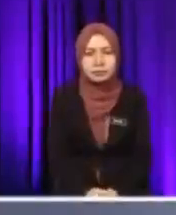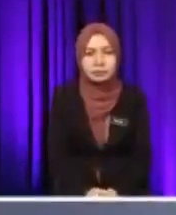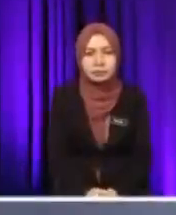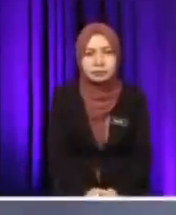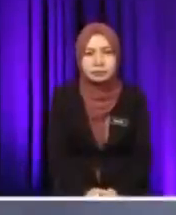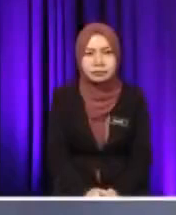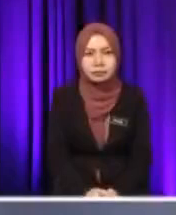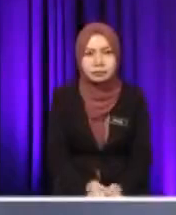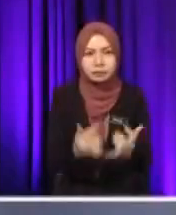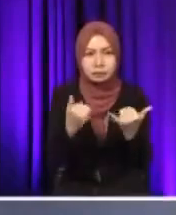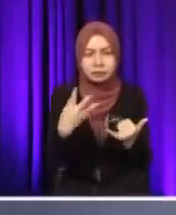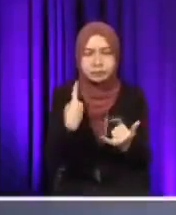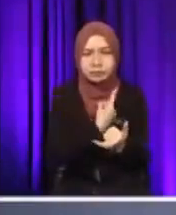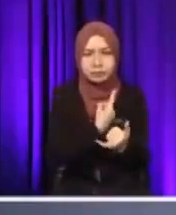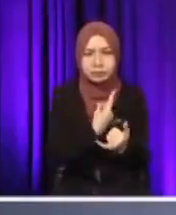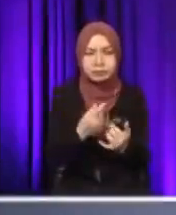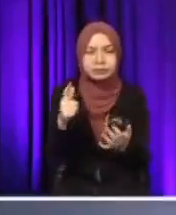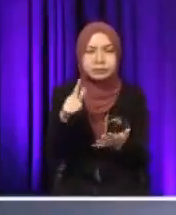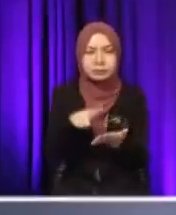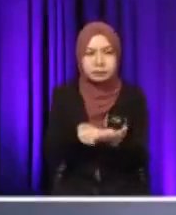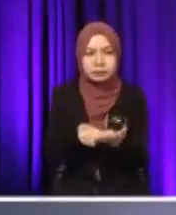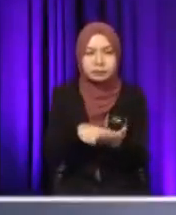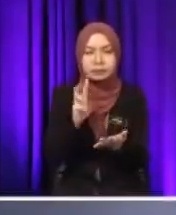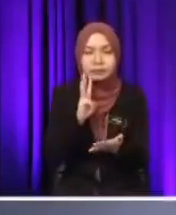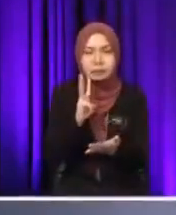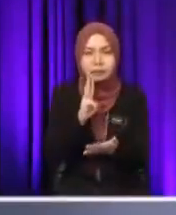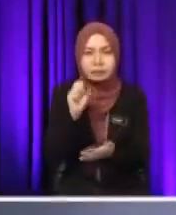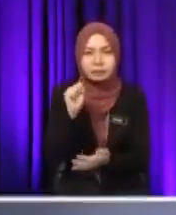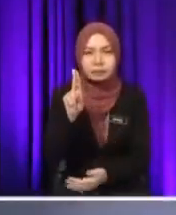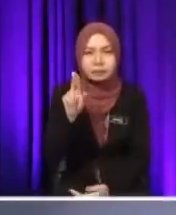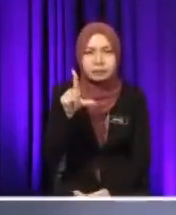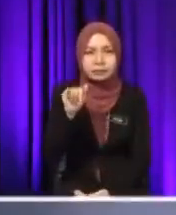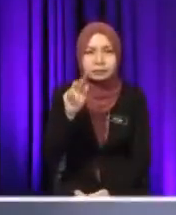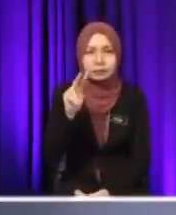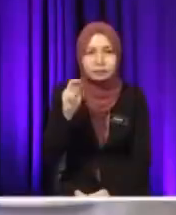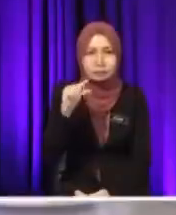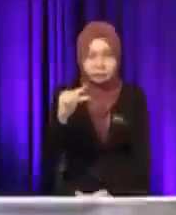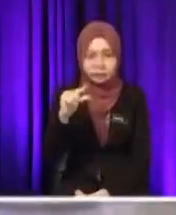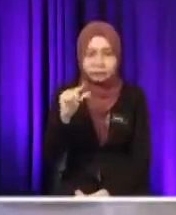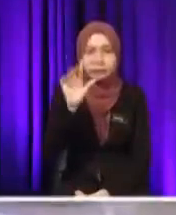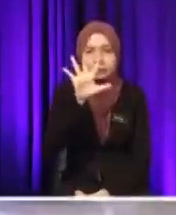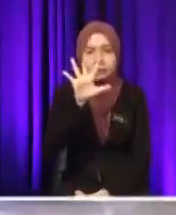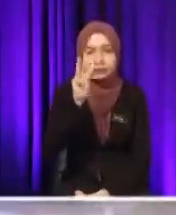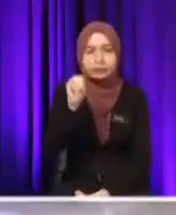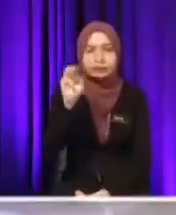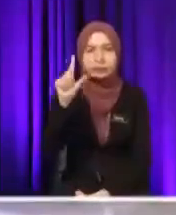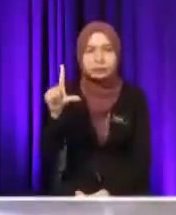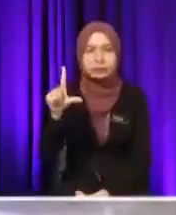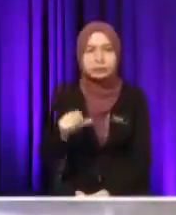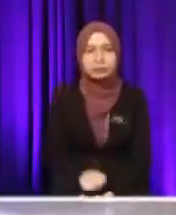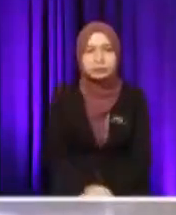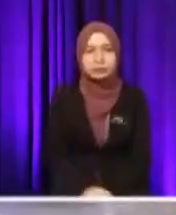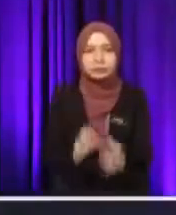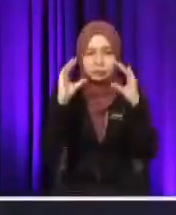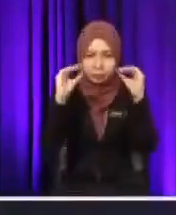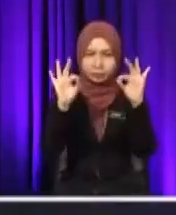letak air suling. Air suling ni kita letak lebih kurang 5 ml lah. 5 ml. Cikgu nak tanya kalau tak guna air suling boleh